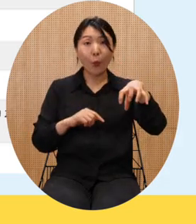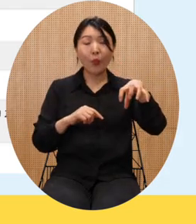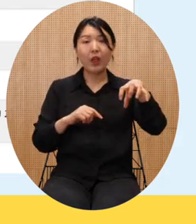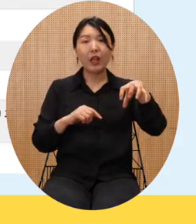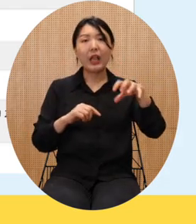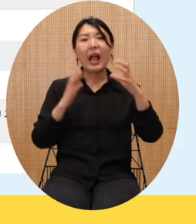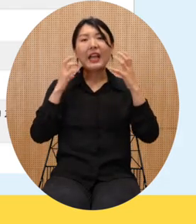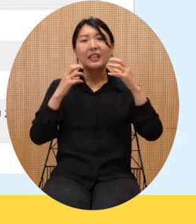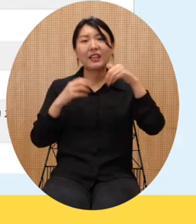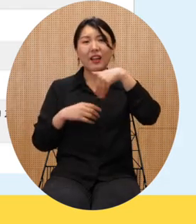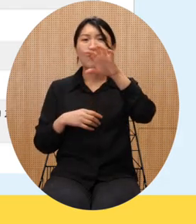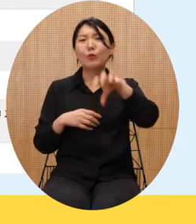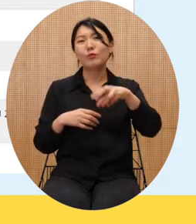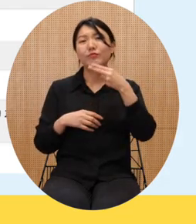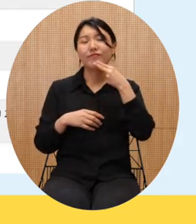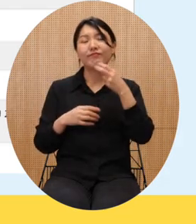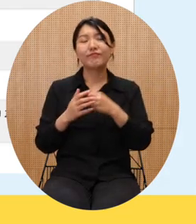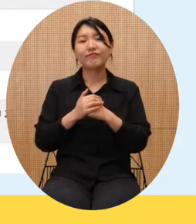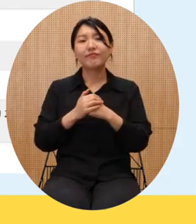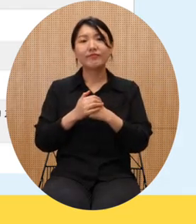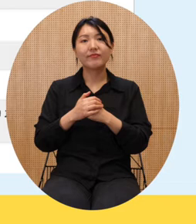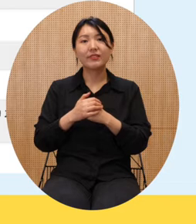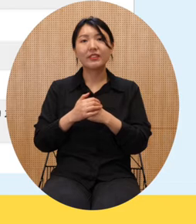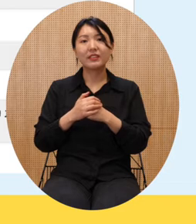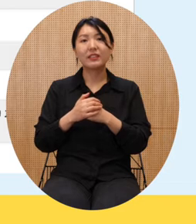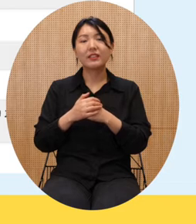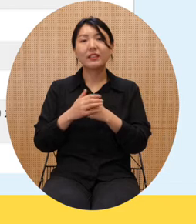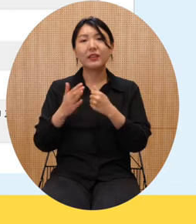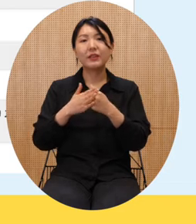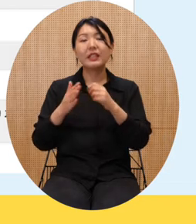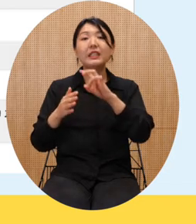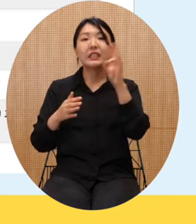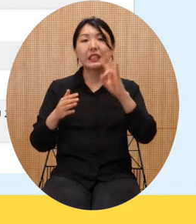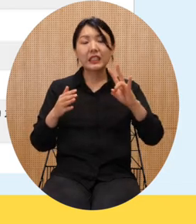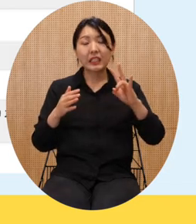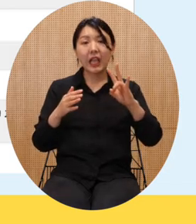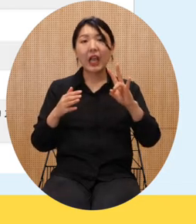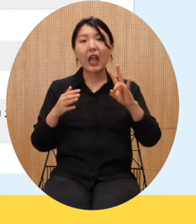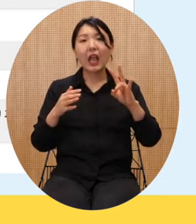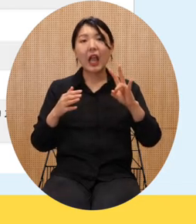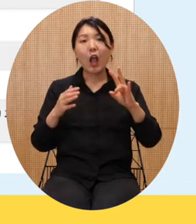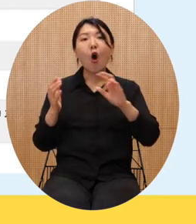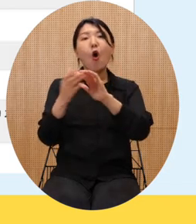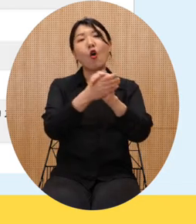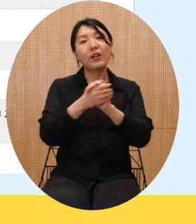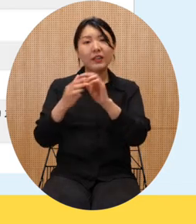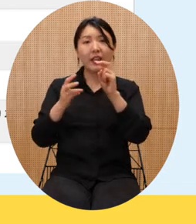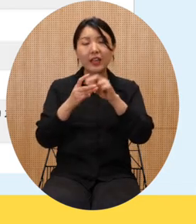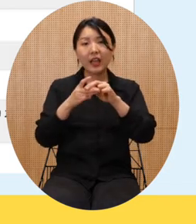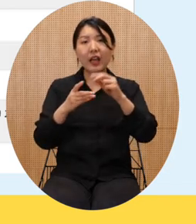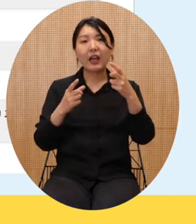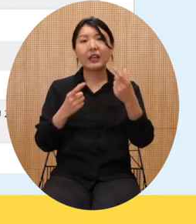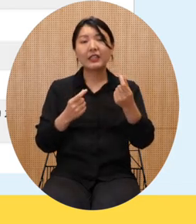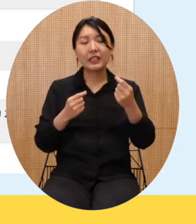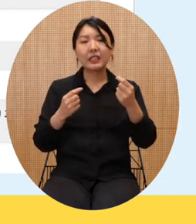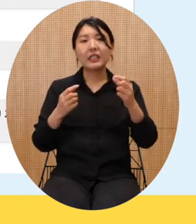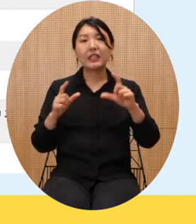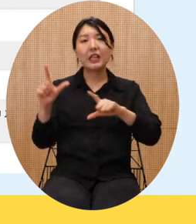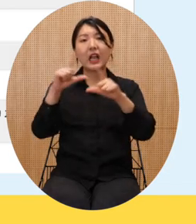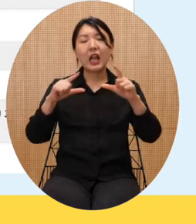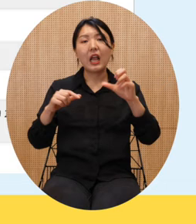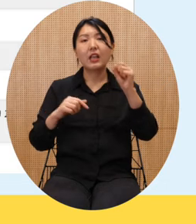특히나 열악한 아이들이 많이 사는 곳은 애들이 갈 곳도 없거든요. 그런데 그런 점에서 지금